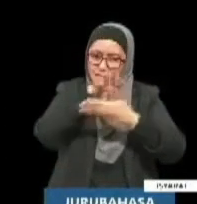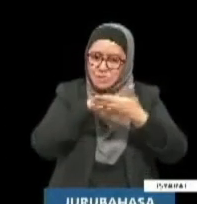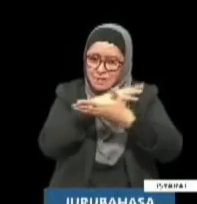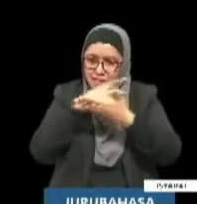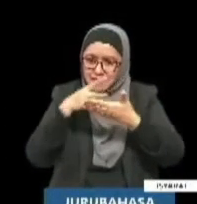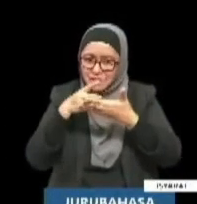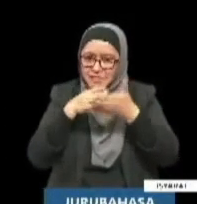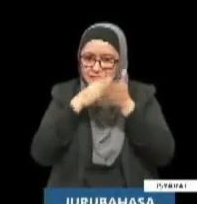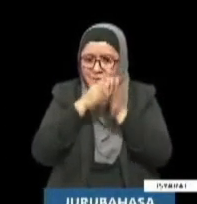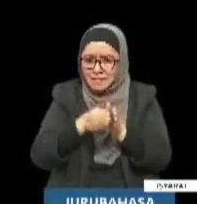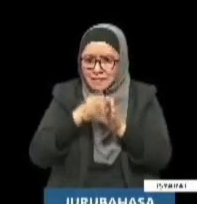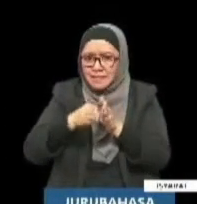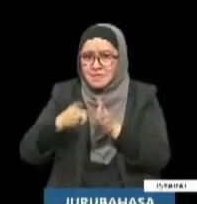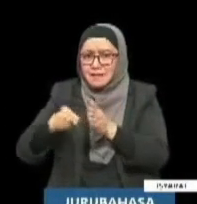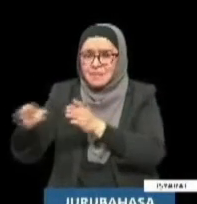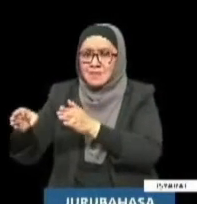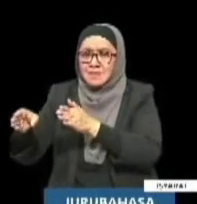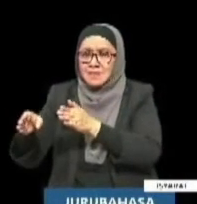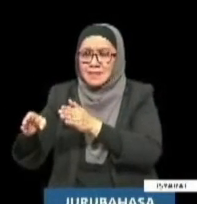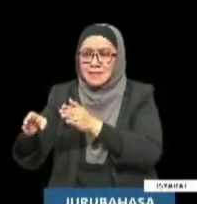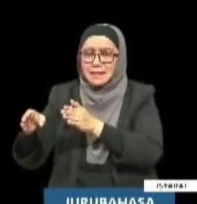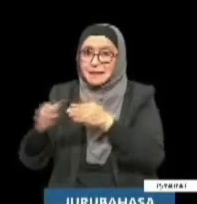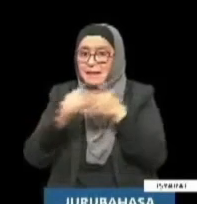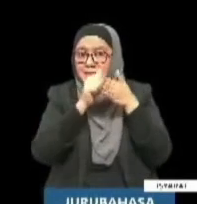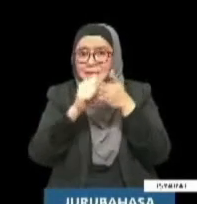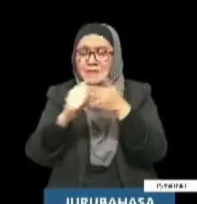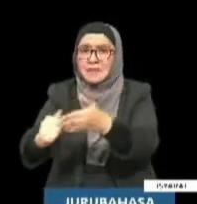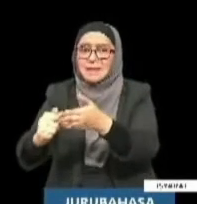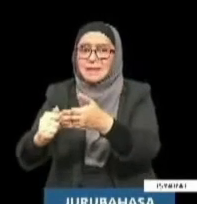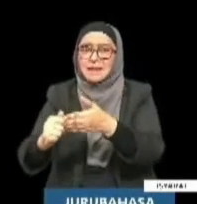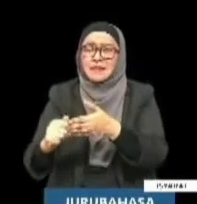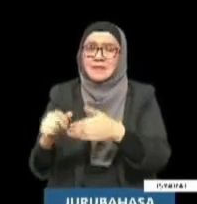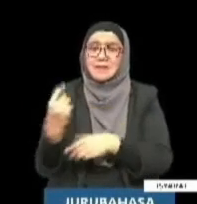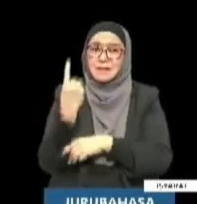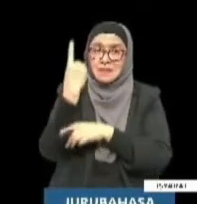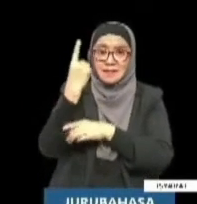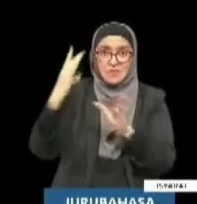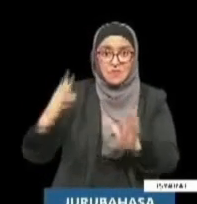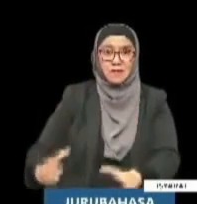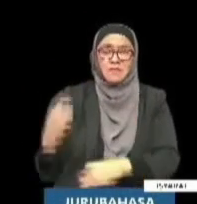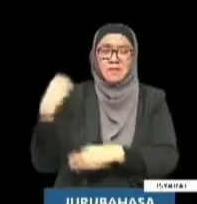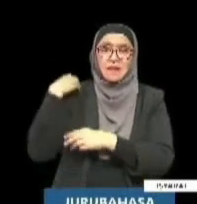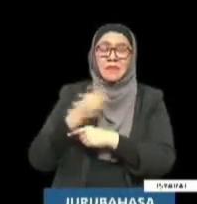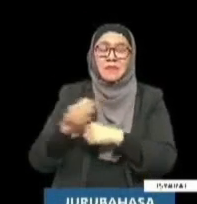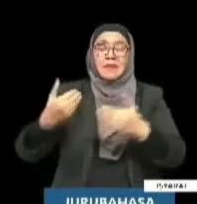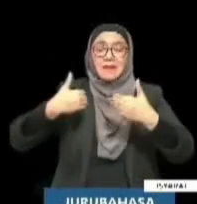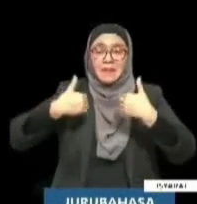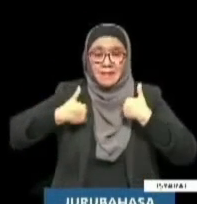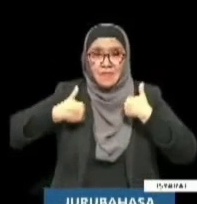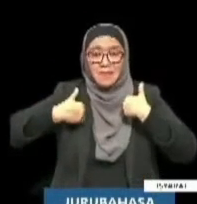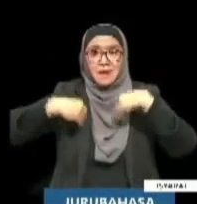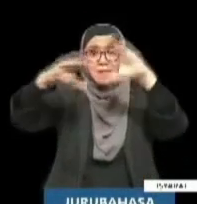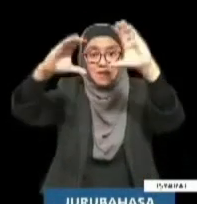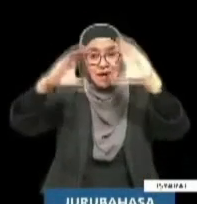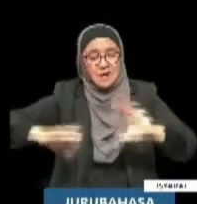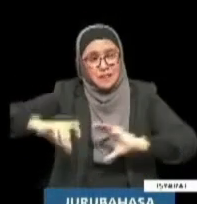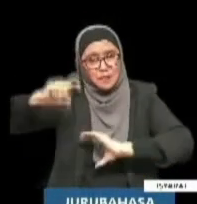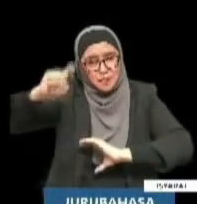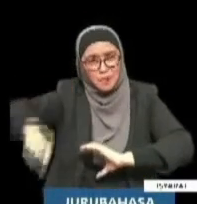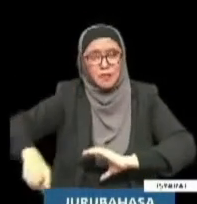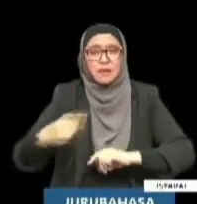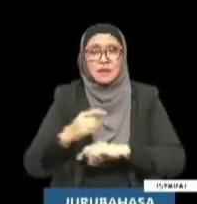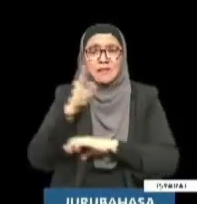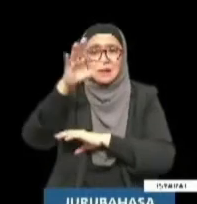bulan, diketuai seorang EDO, dan jika ada langkah-langkah intervensi yang diperlukan akan diambil tindakan sewajarnya. Berkaitan